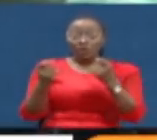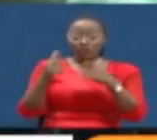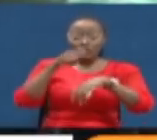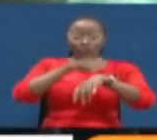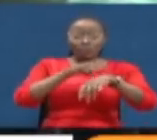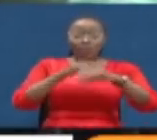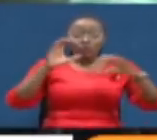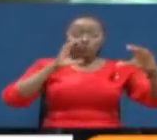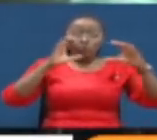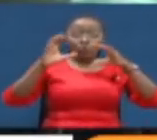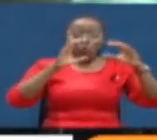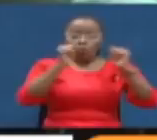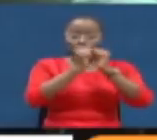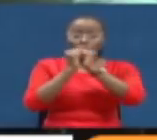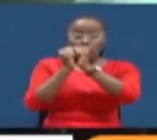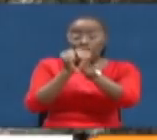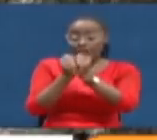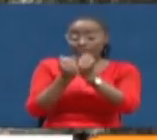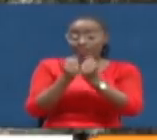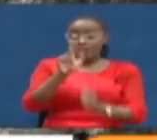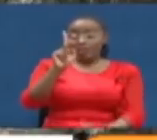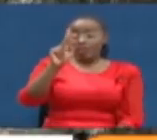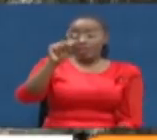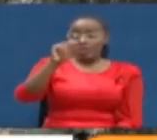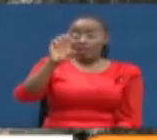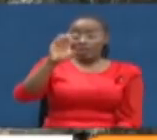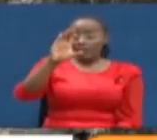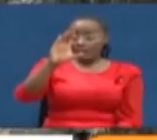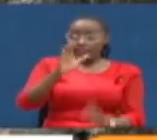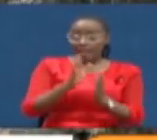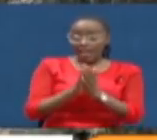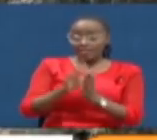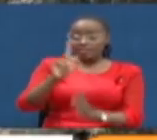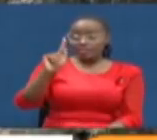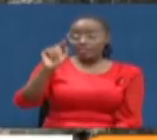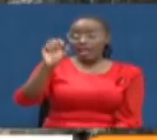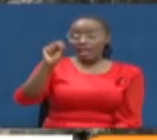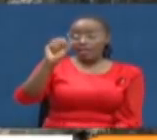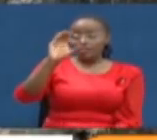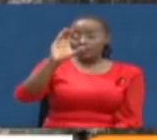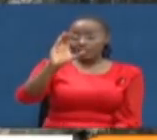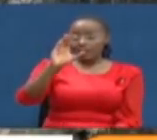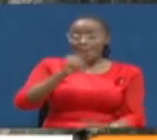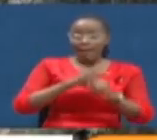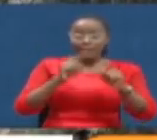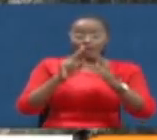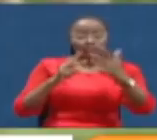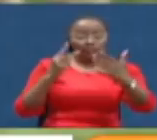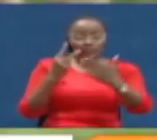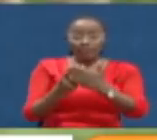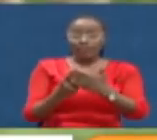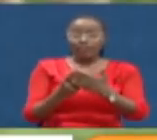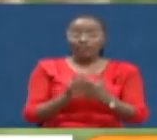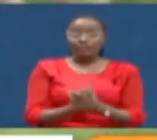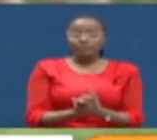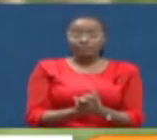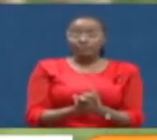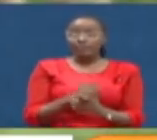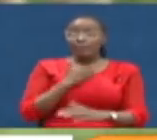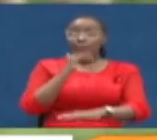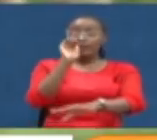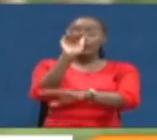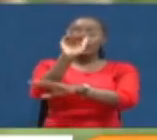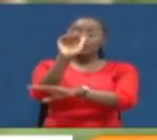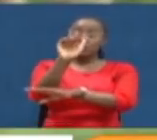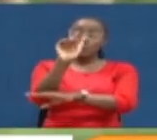kadhaa kuwasiliana na baraza la mtihani nchini na tume ya kuajiri walimu bila mafanikio. I'm